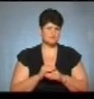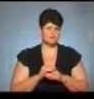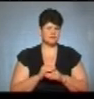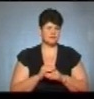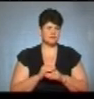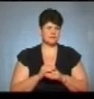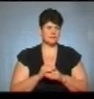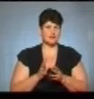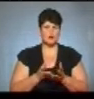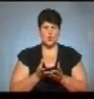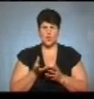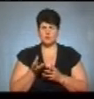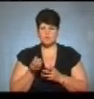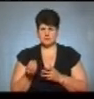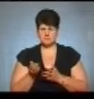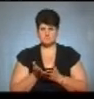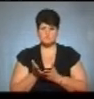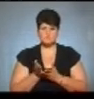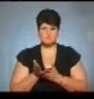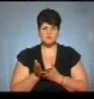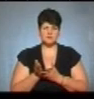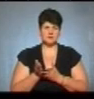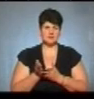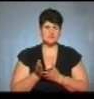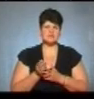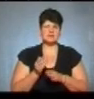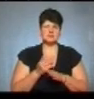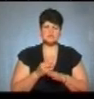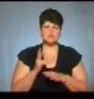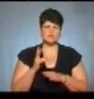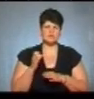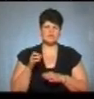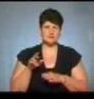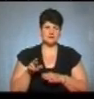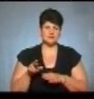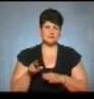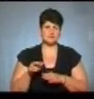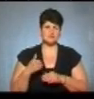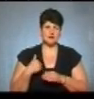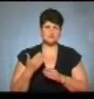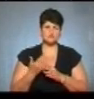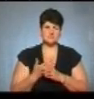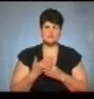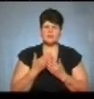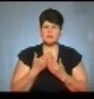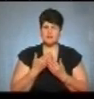банк. Оплатив. А за півквітня місяця вже субсидії нема.